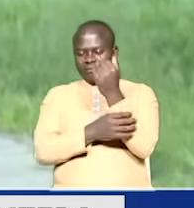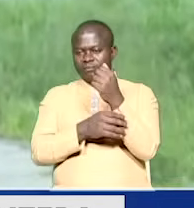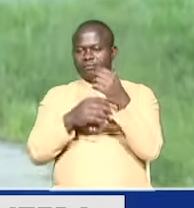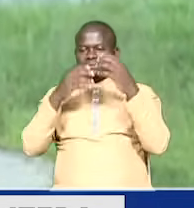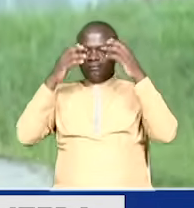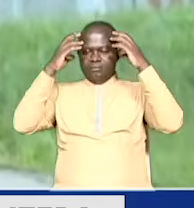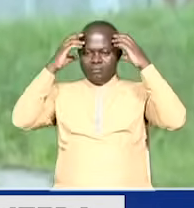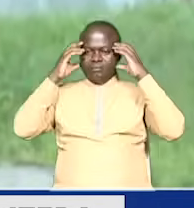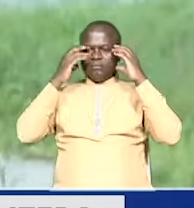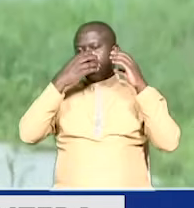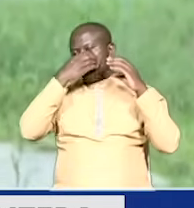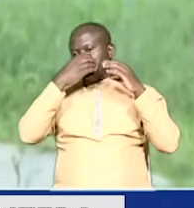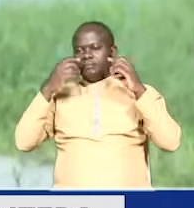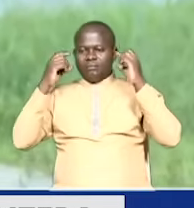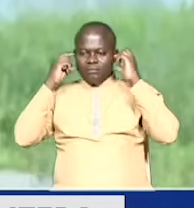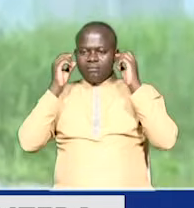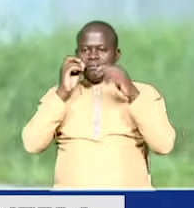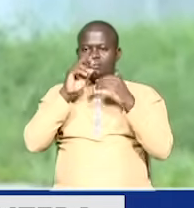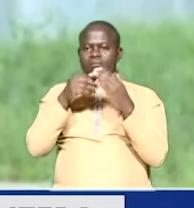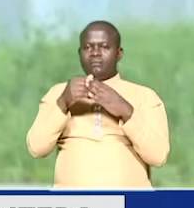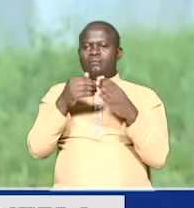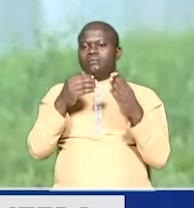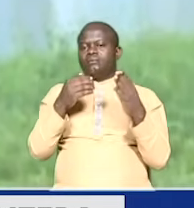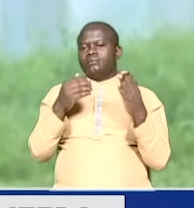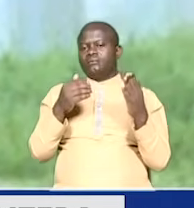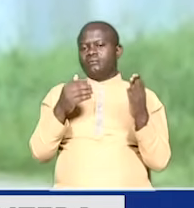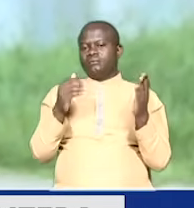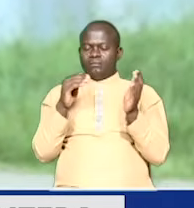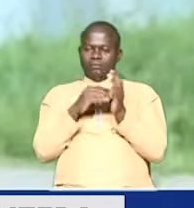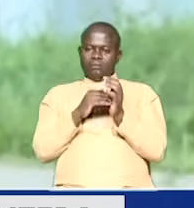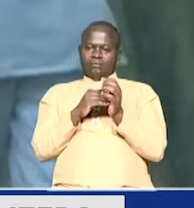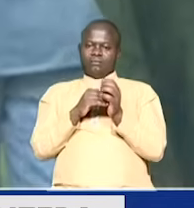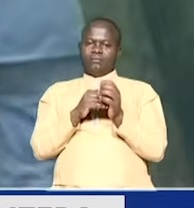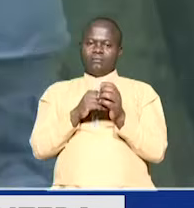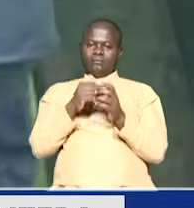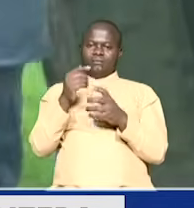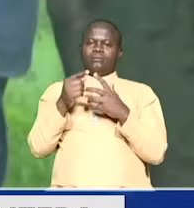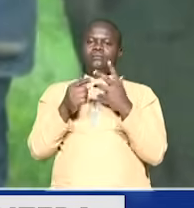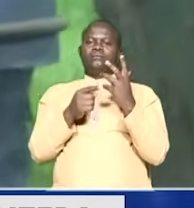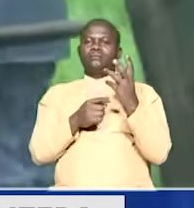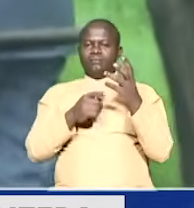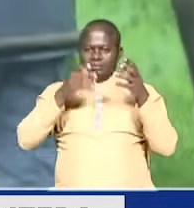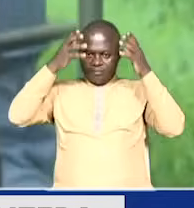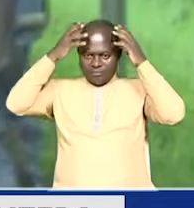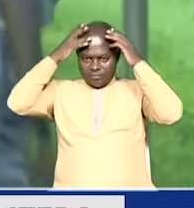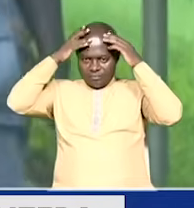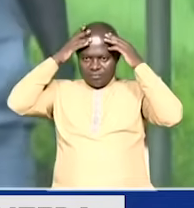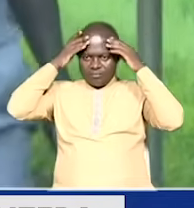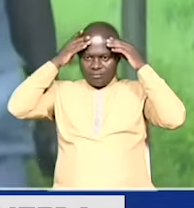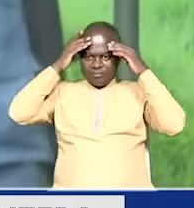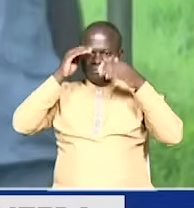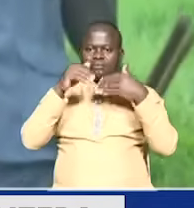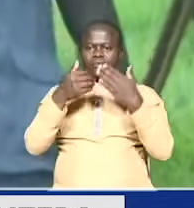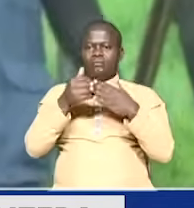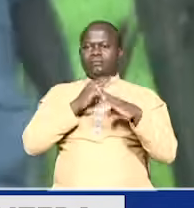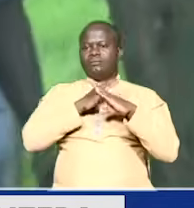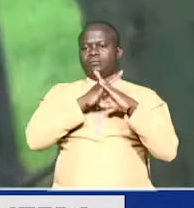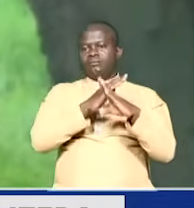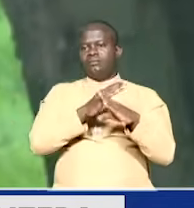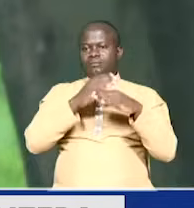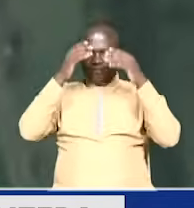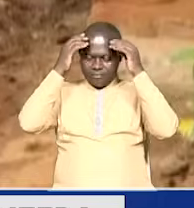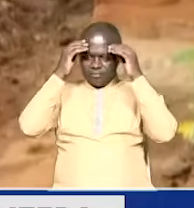nakwita nk'udupfukamunwa cyangwa no gupfuka amazuru, cyangwa se haba n'icyo nakwita nka helmeti kurinda umutwe